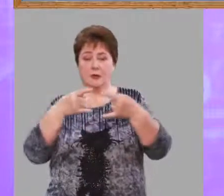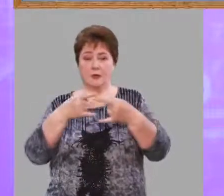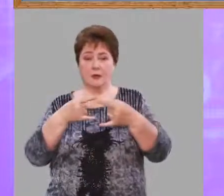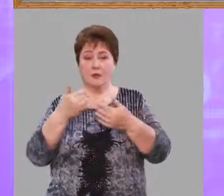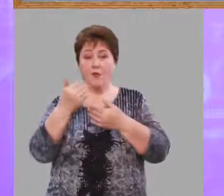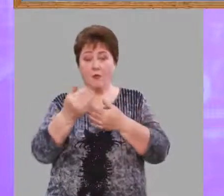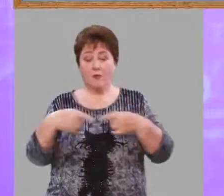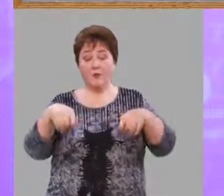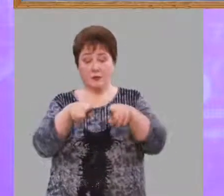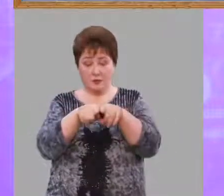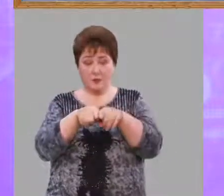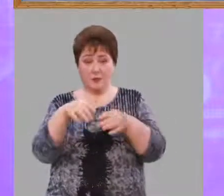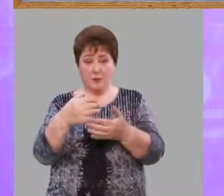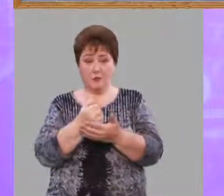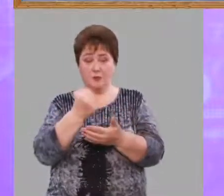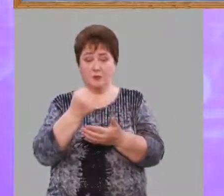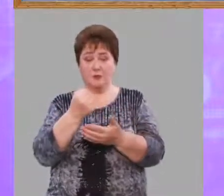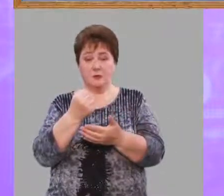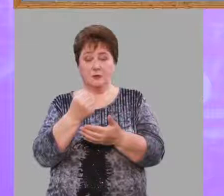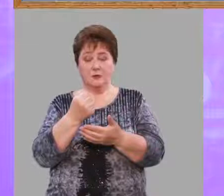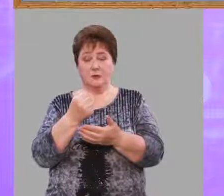У вас получилось так же?